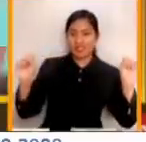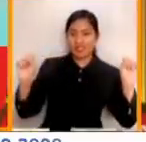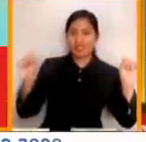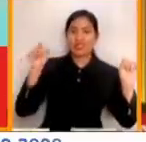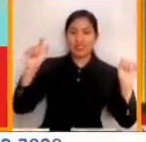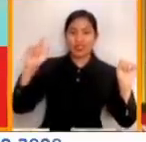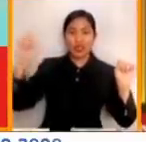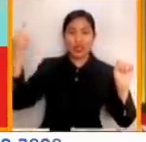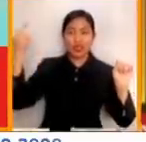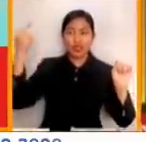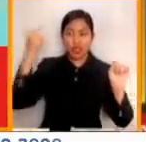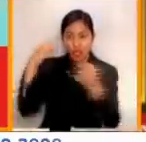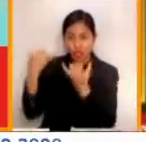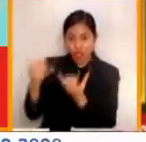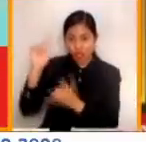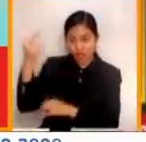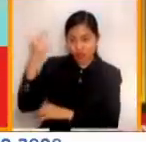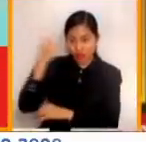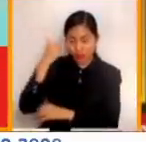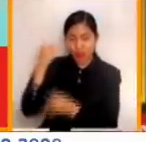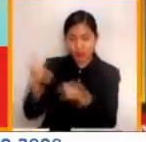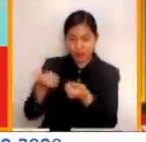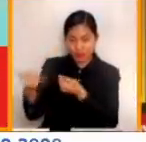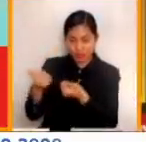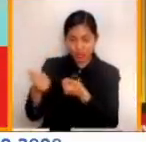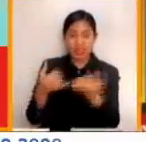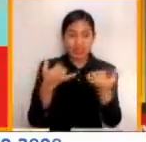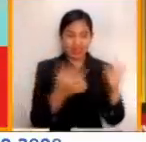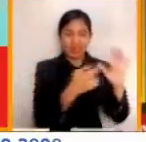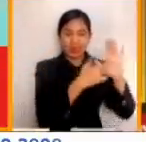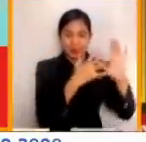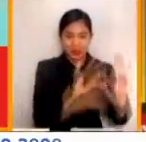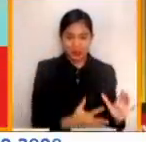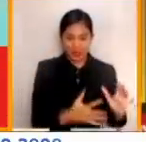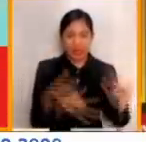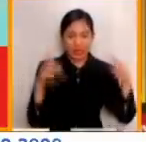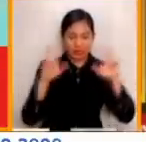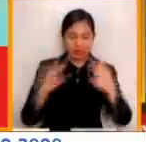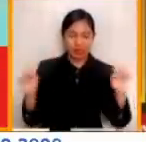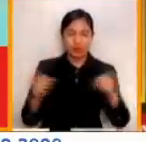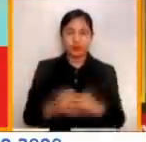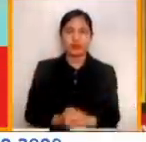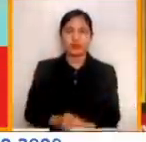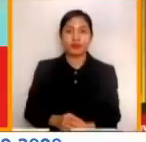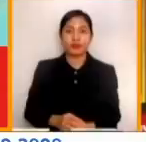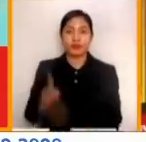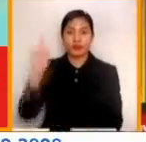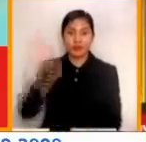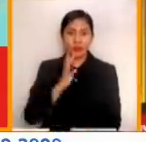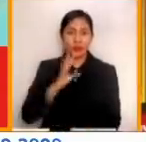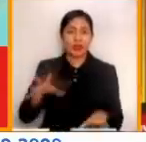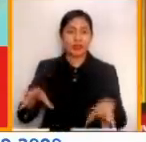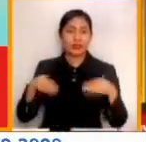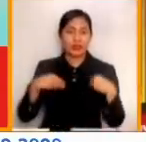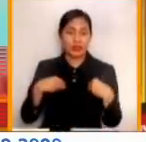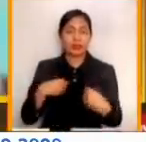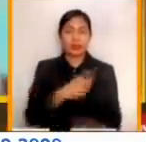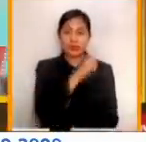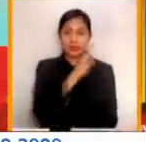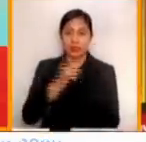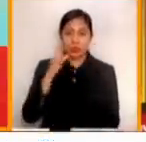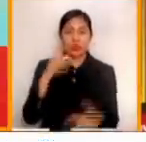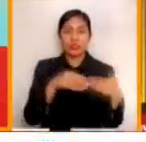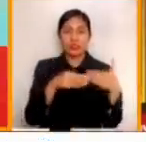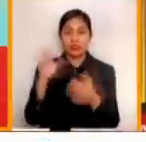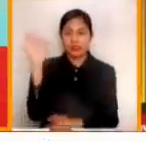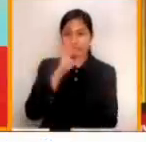ask VP Lenny to accept our endorsement to lead the Filipino people in these difficult times in our